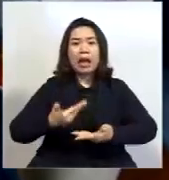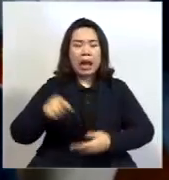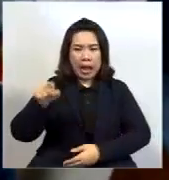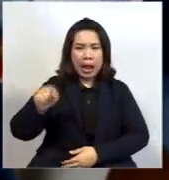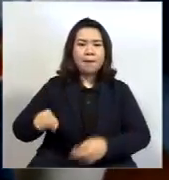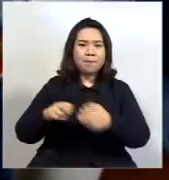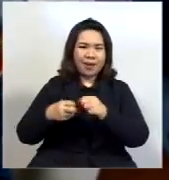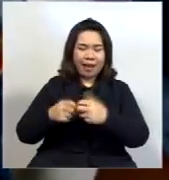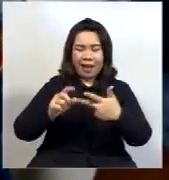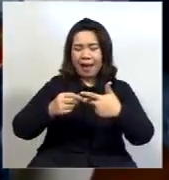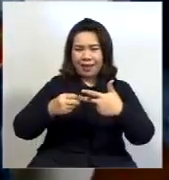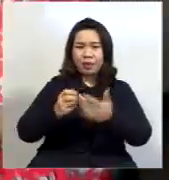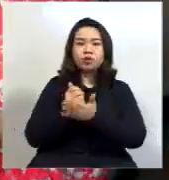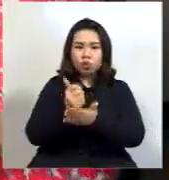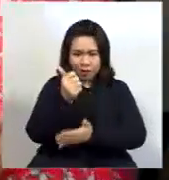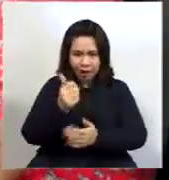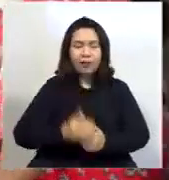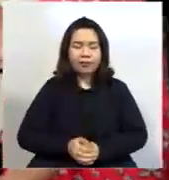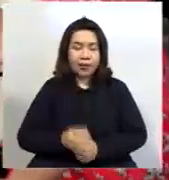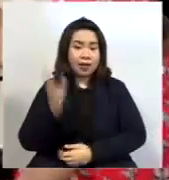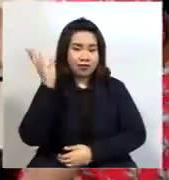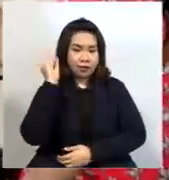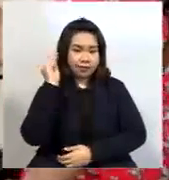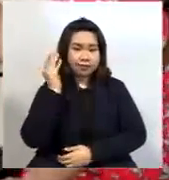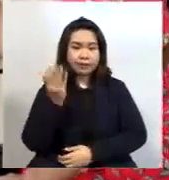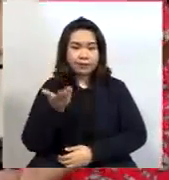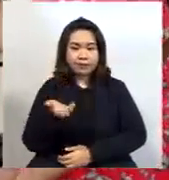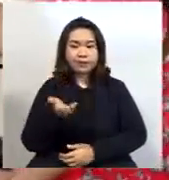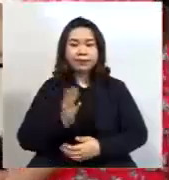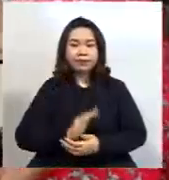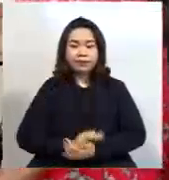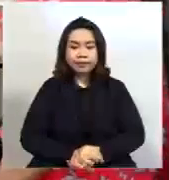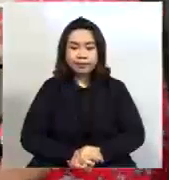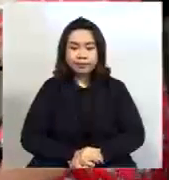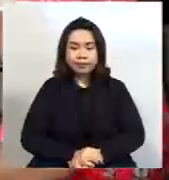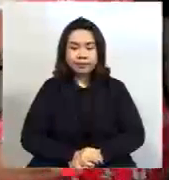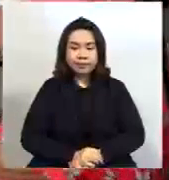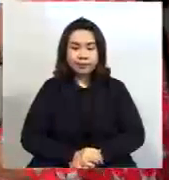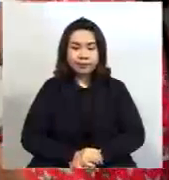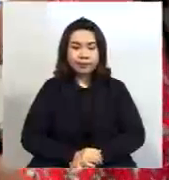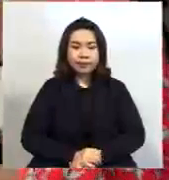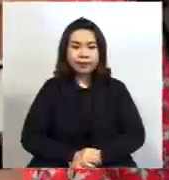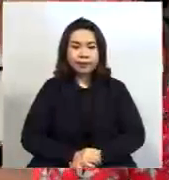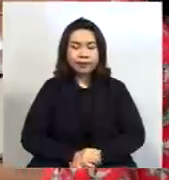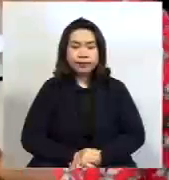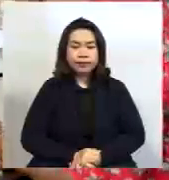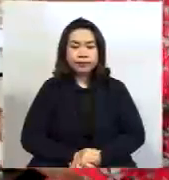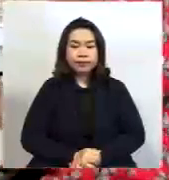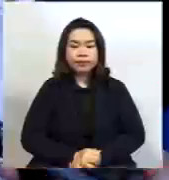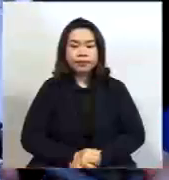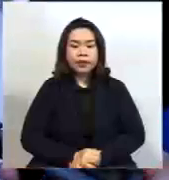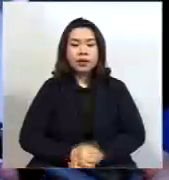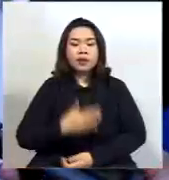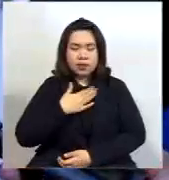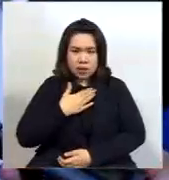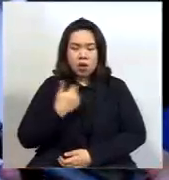เป็นการฟ้องร้องแทนผู้บริโภคนะคะฟังประเด็นนี้เพิ่มเติมจากท่านรัฐมนตรีประจำสำนักนายกรัฐมนตรีค่ะ เราก็